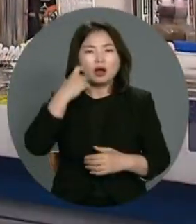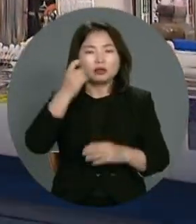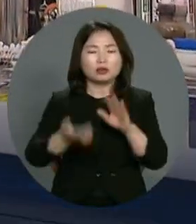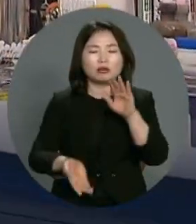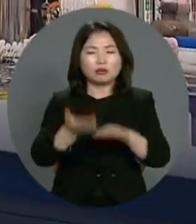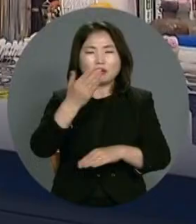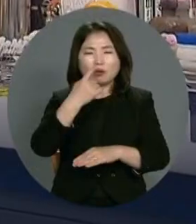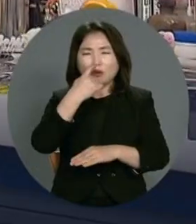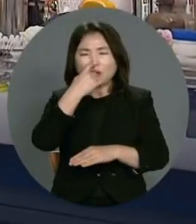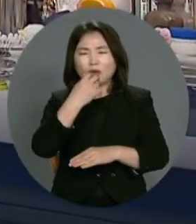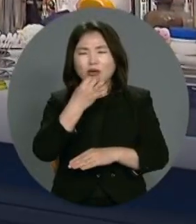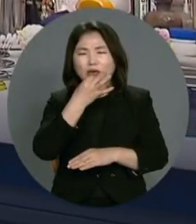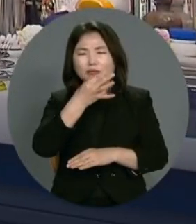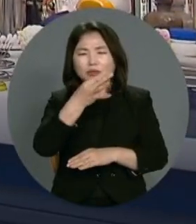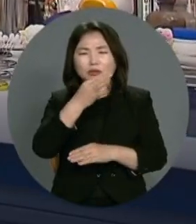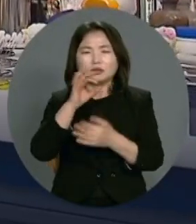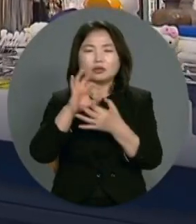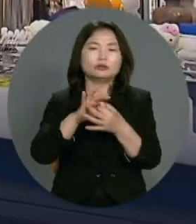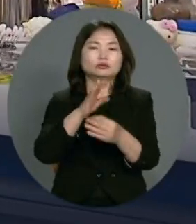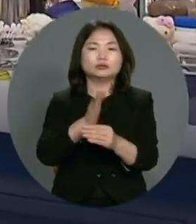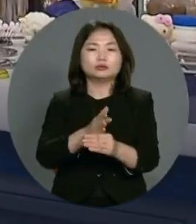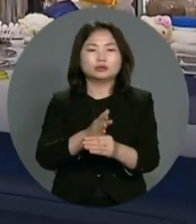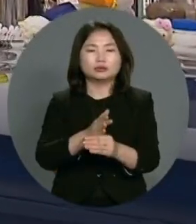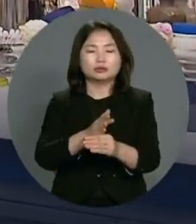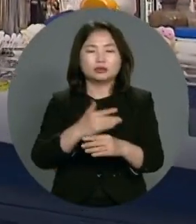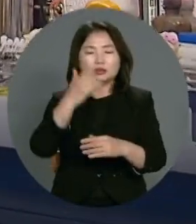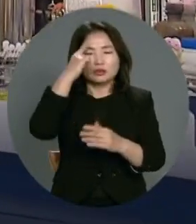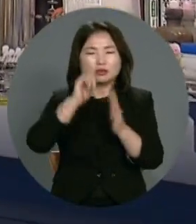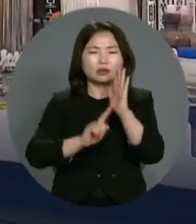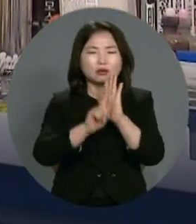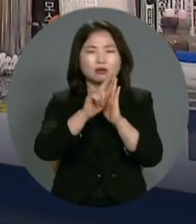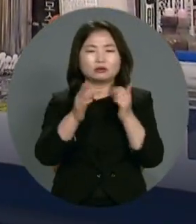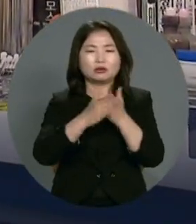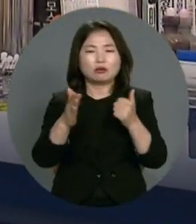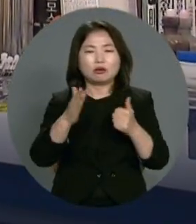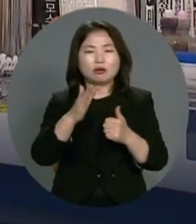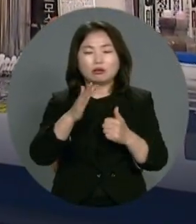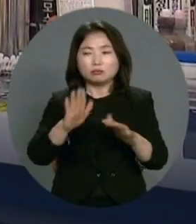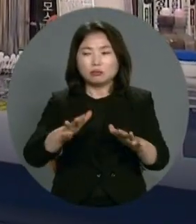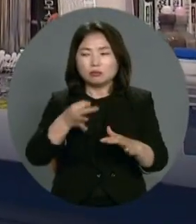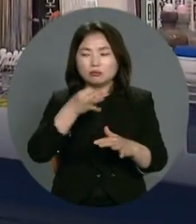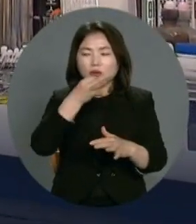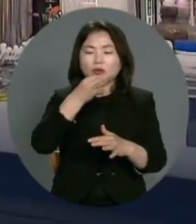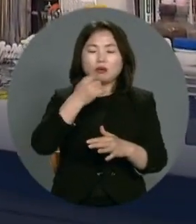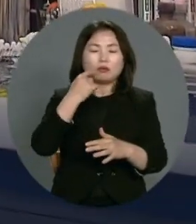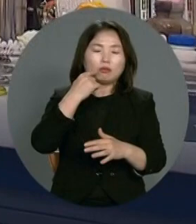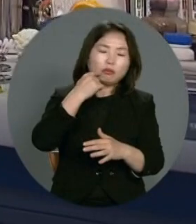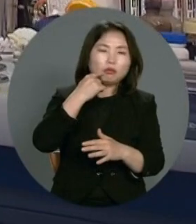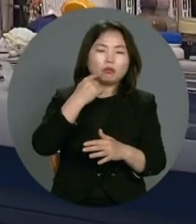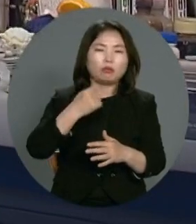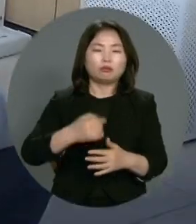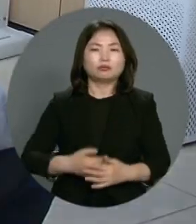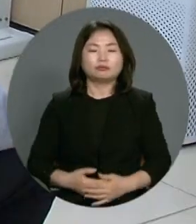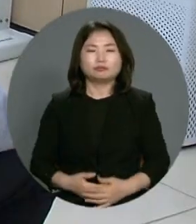넘게 호감기를 달고 살고 있거든요. 네, 근데 지금도 열까지 나고 있어가지고 너무 독한 것 같아요.